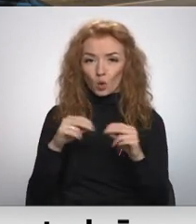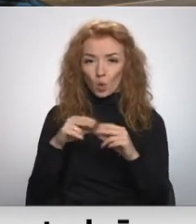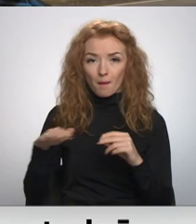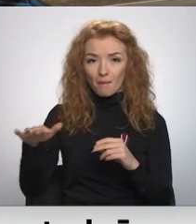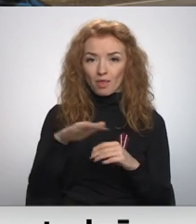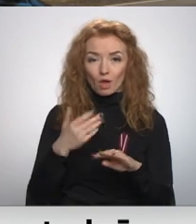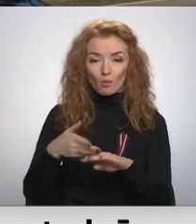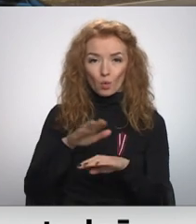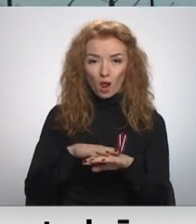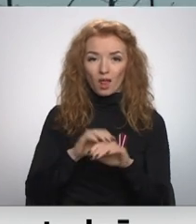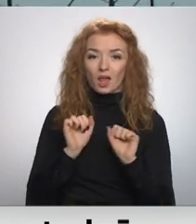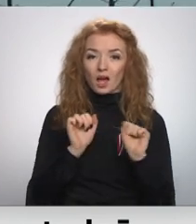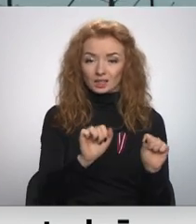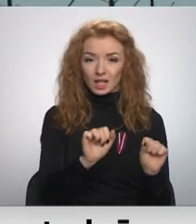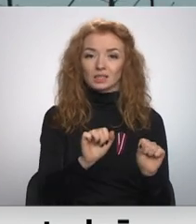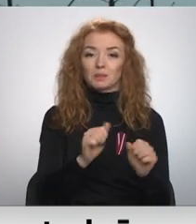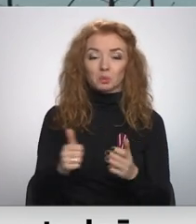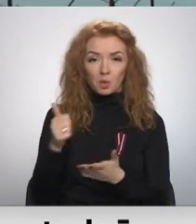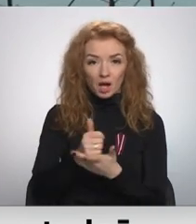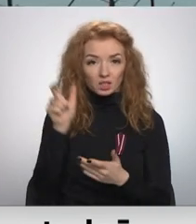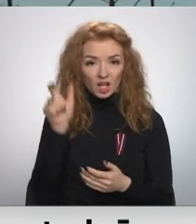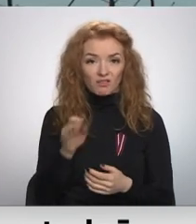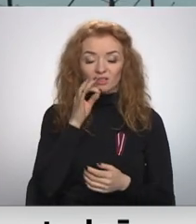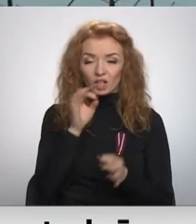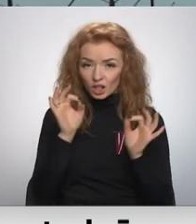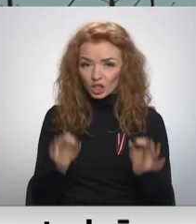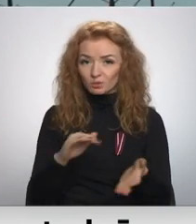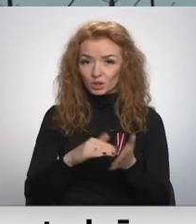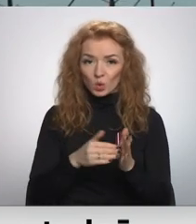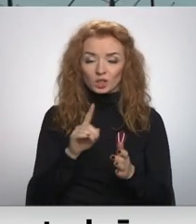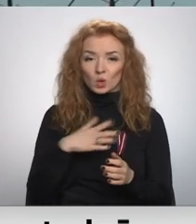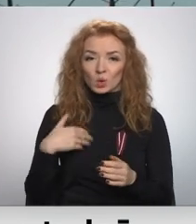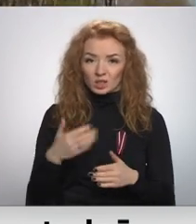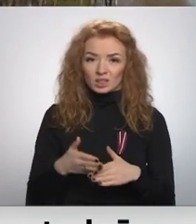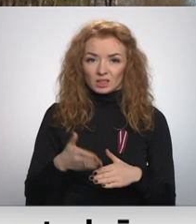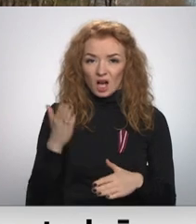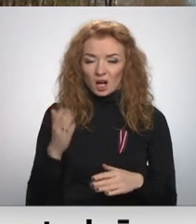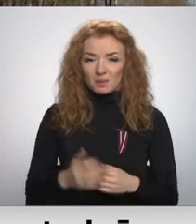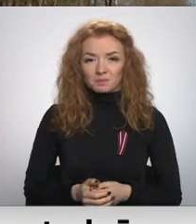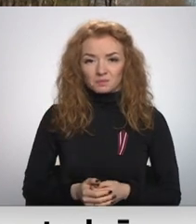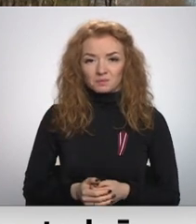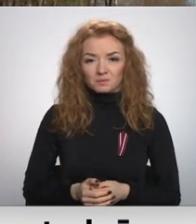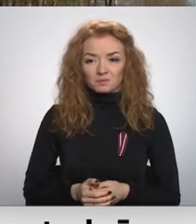Polijas aizsardzības spēku pārstāvis atzīst, apstākļi patiešām ir skārbi.